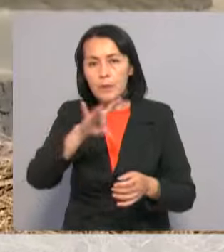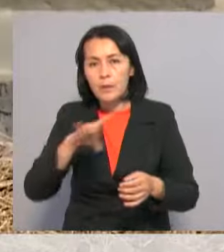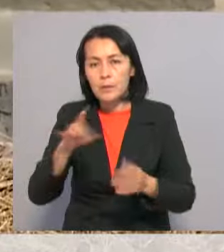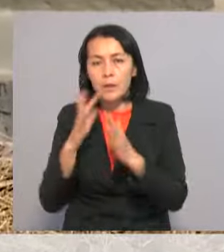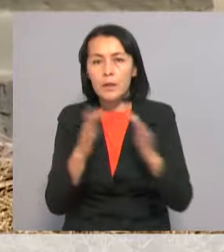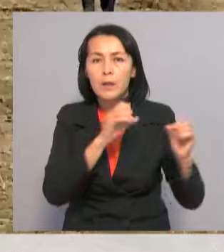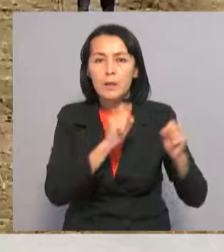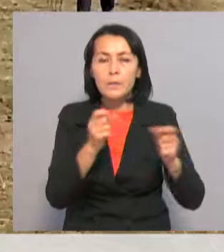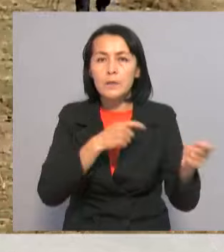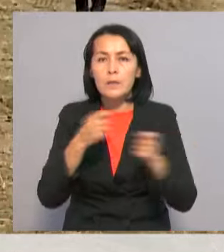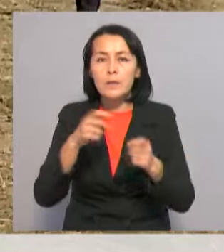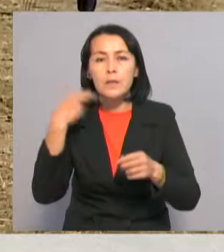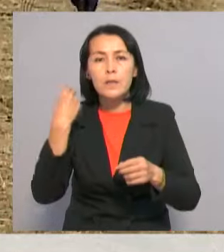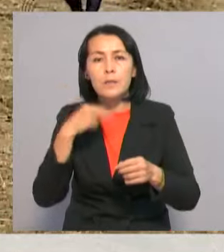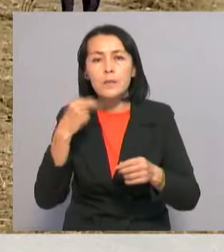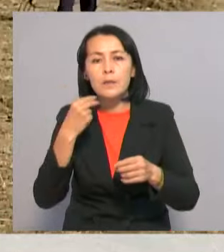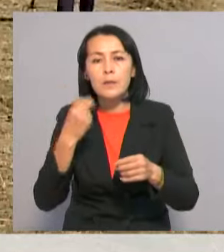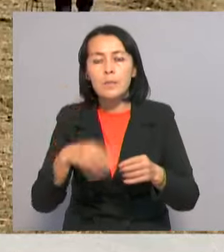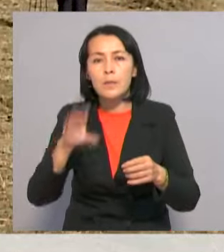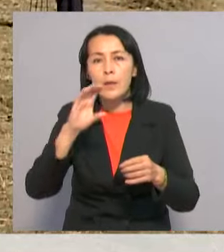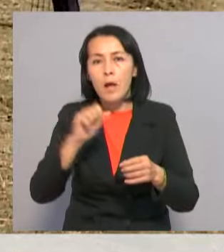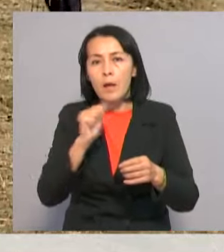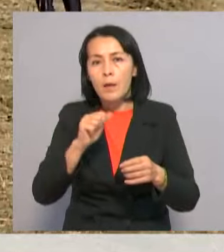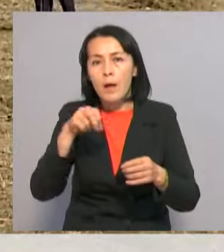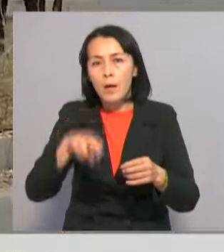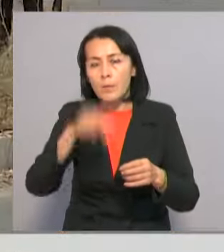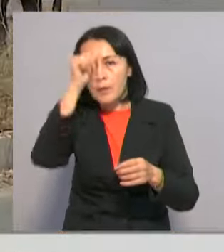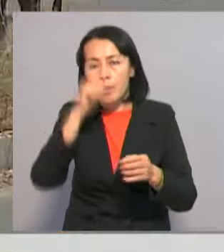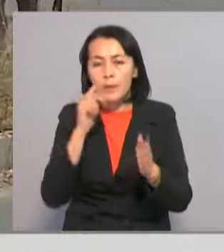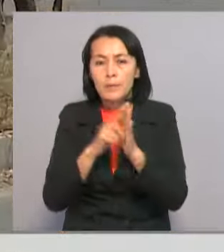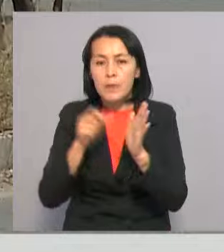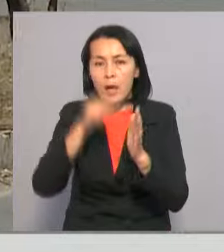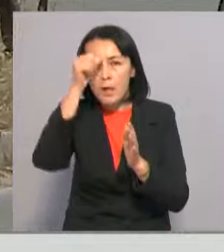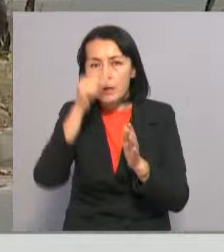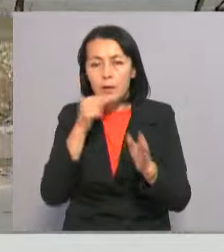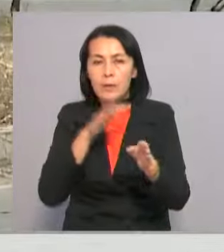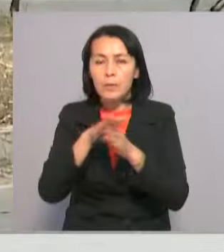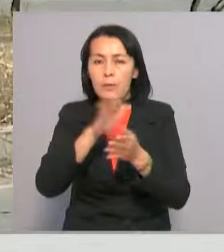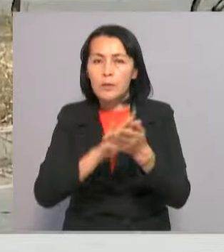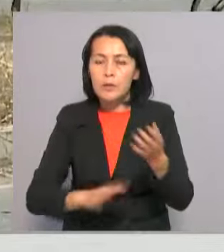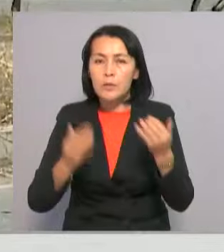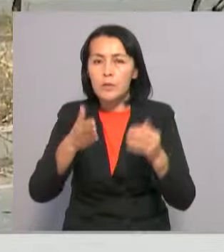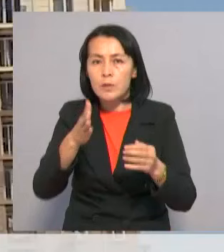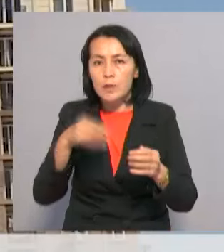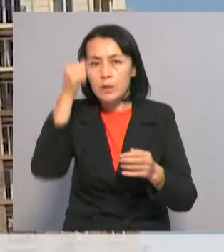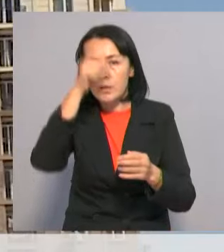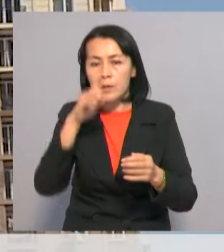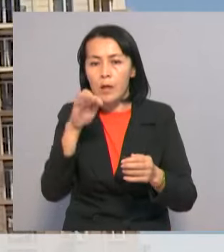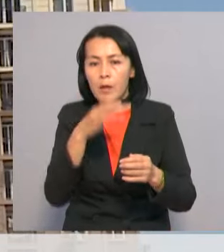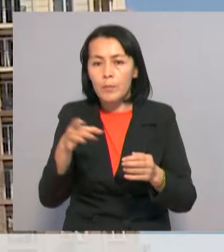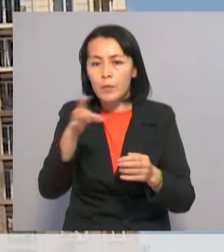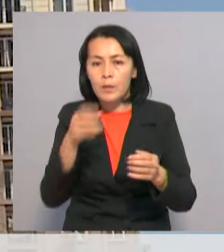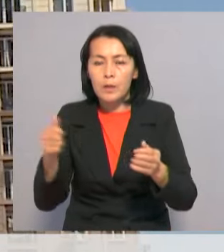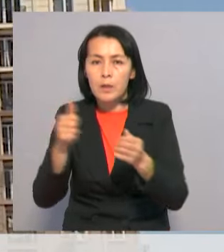Республикалық экологиялық акция президент пәрменімен сәуірде басталып, бүгінде 6-шы айға жалғасып жатыр. Осы жарты жыл ішінде Абай